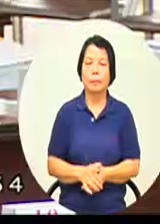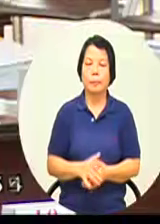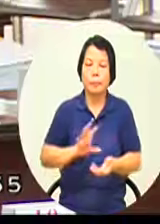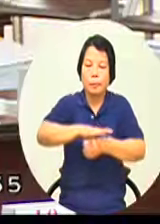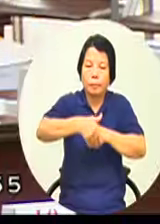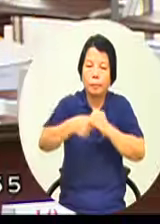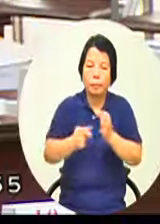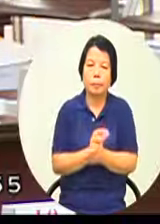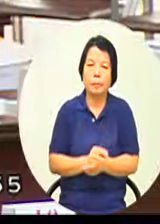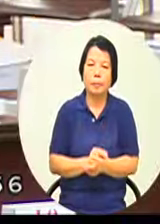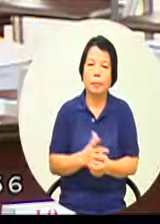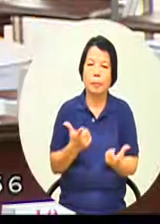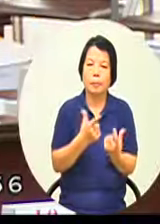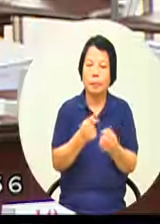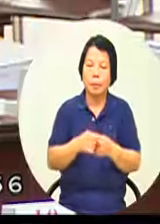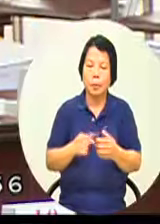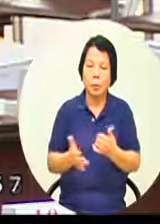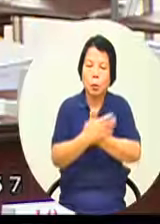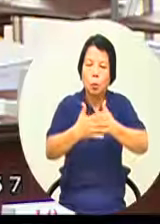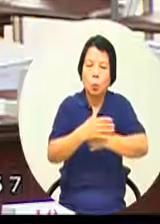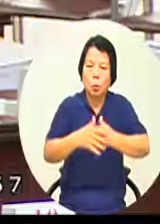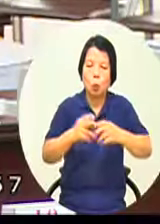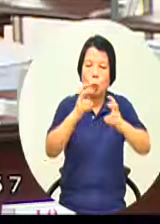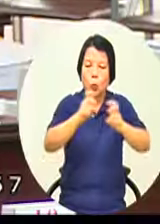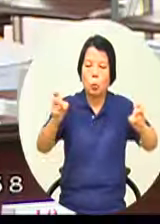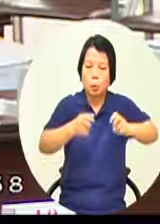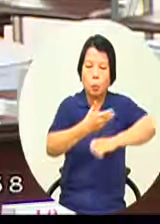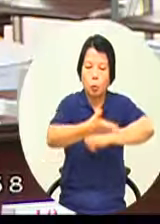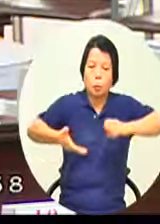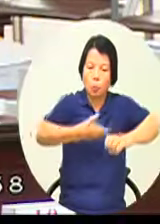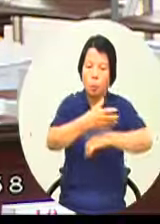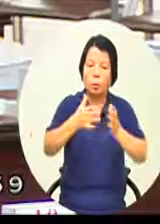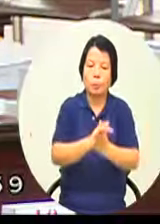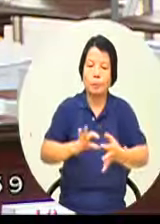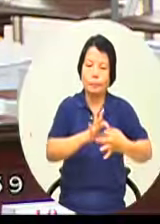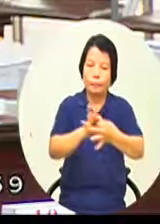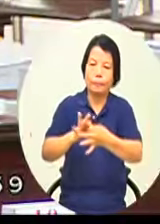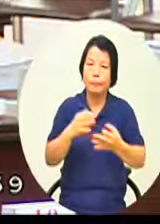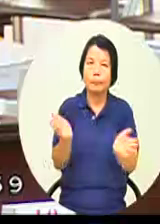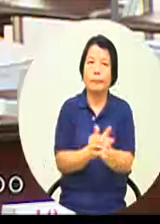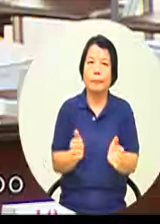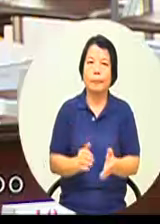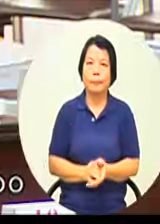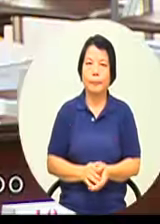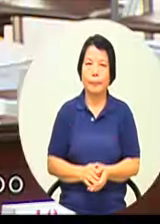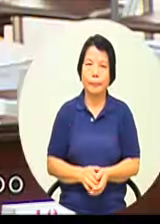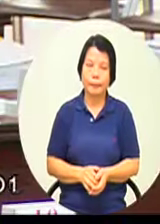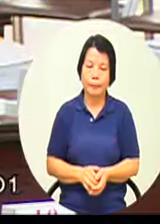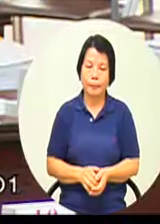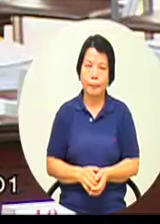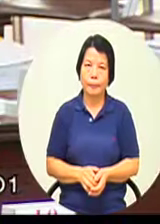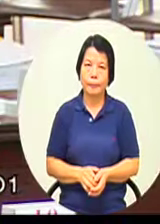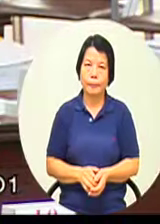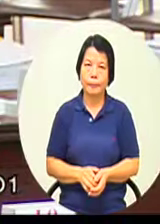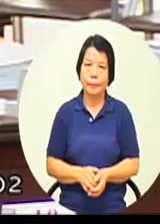较早高级个，包括护城河的，规个拢连接起来啊！吼，啊，这方面的对不对？吼，就是讲咱的这个，吼，除了去